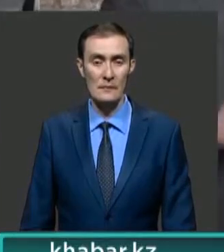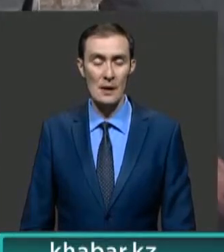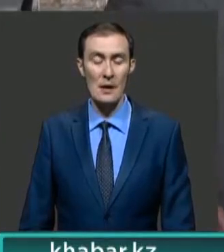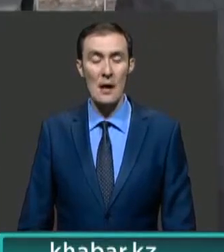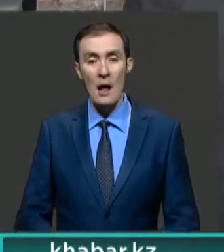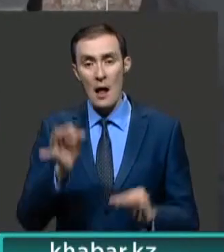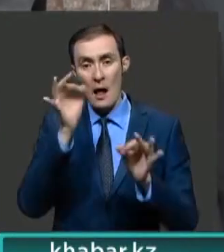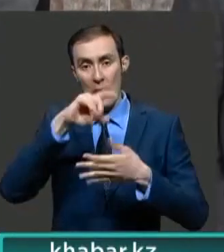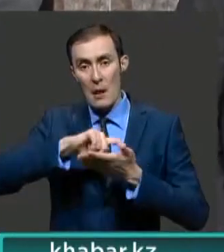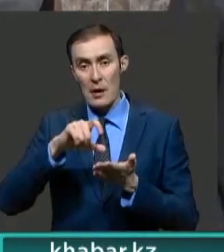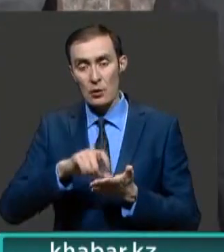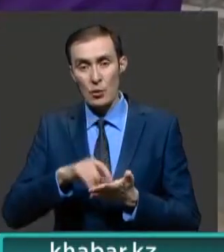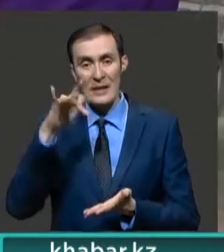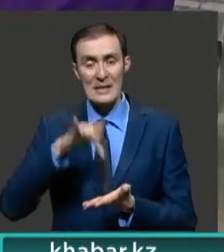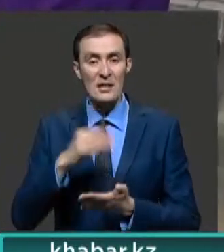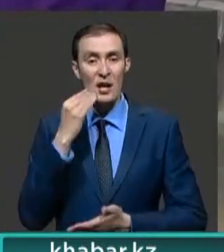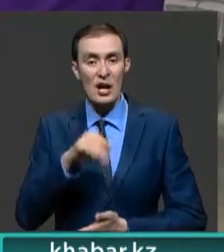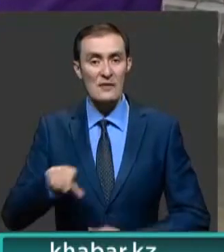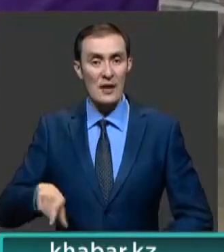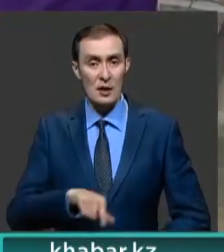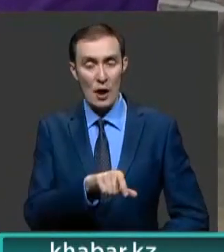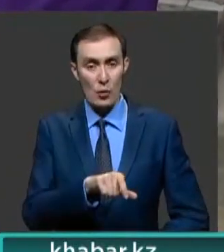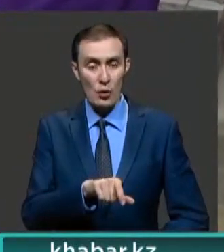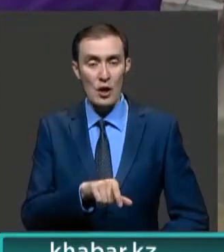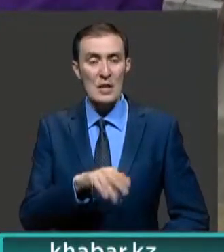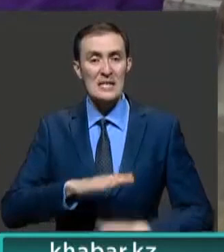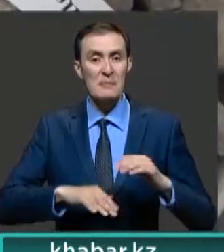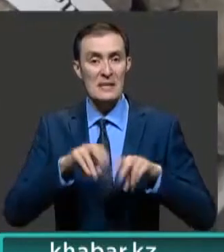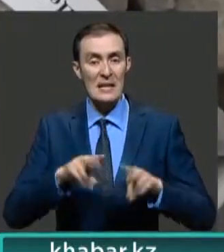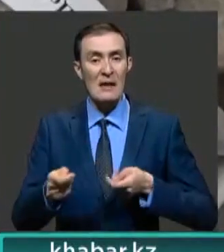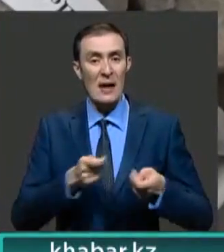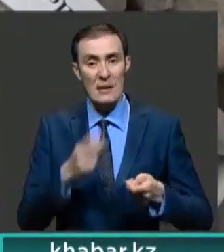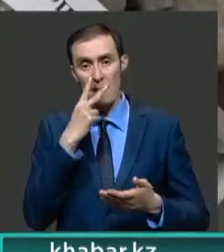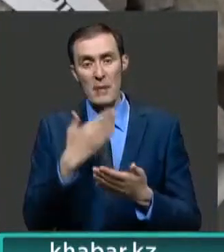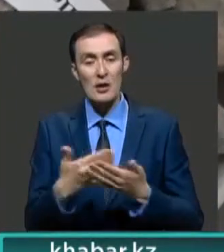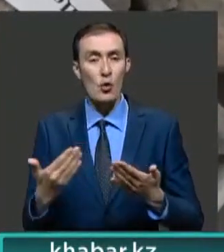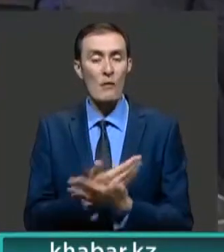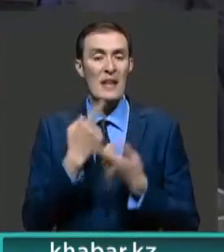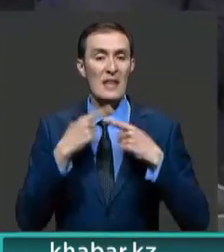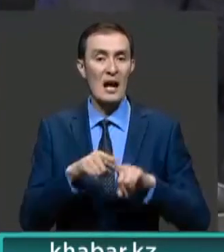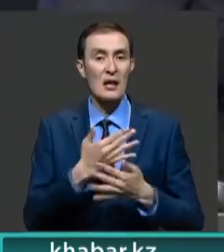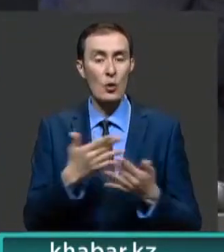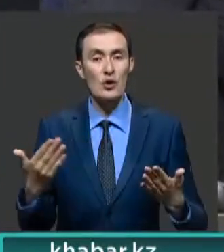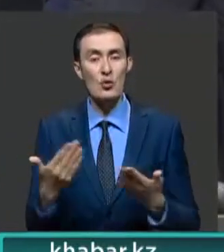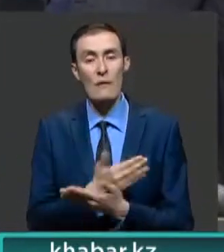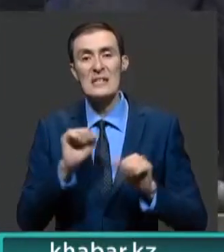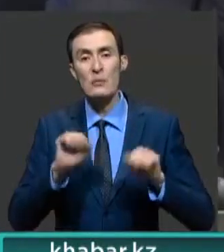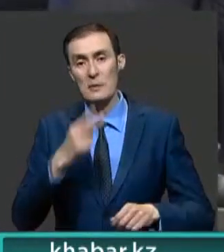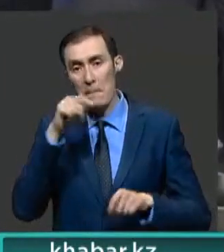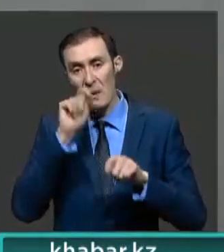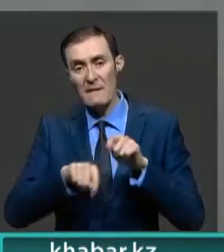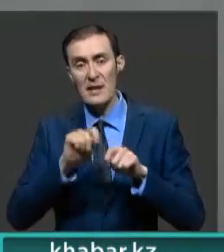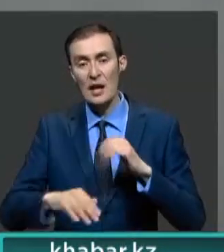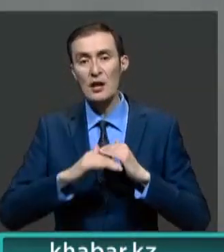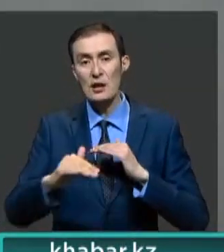В лаборатории филиала Национального центра качества дорожных активов сотрудники акиматов. Им показывают новые технологии и передовые способы проверки